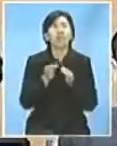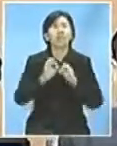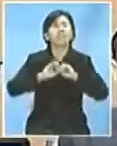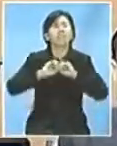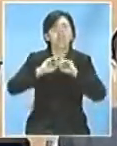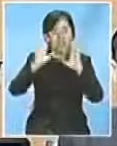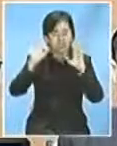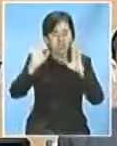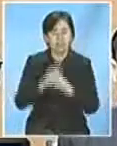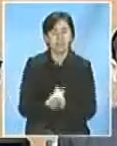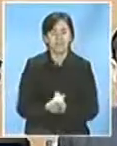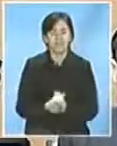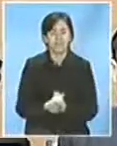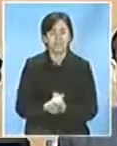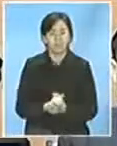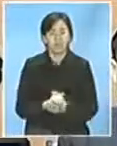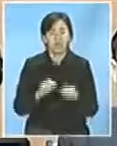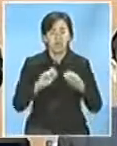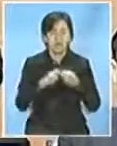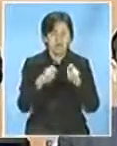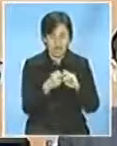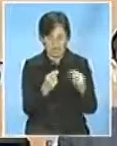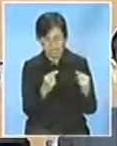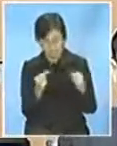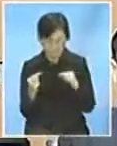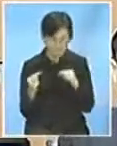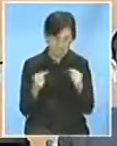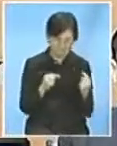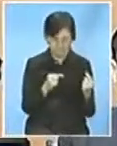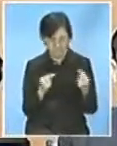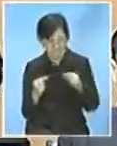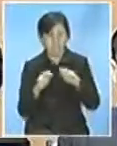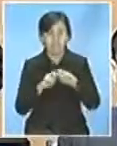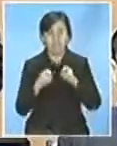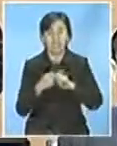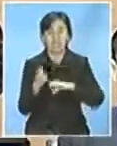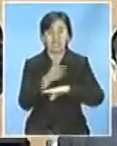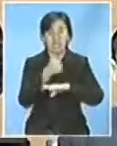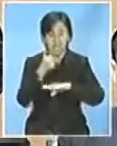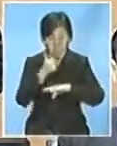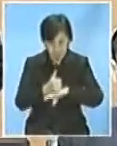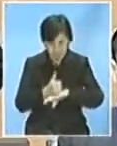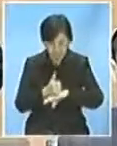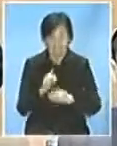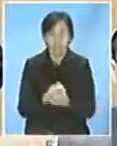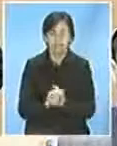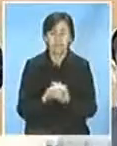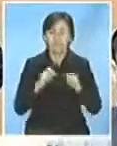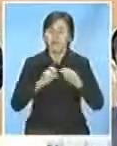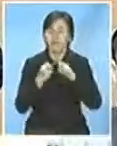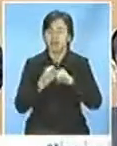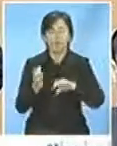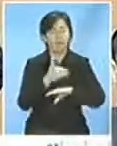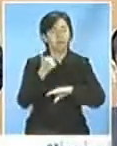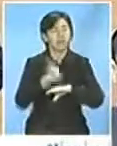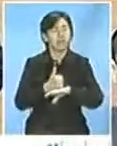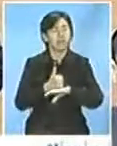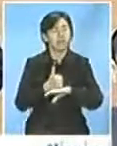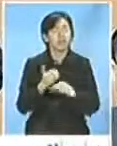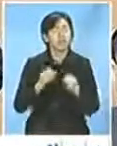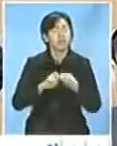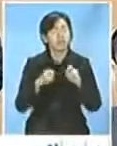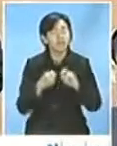านเห็นว่าความขัดแย้งในทางการเมืองการเคลื่อนไหวในทางการเมืองความผิด